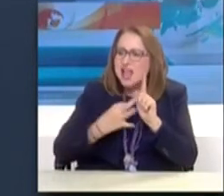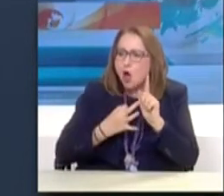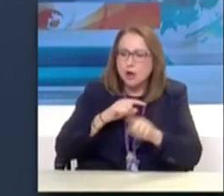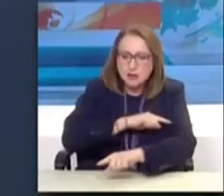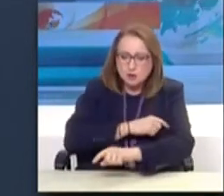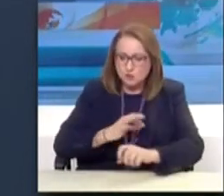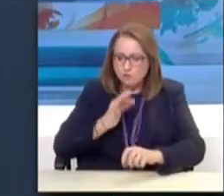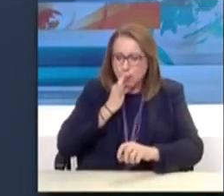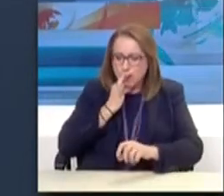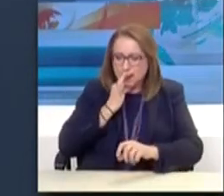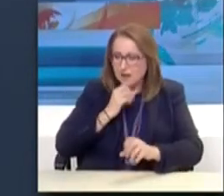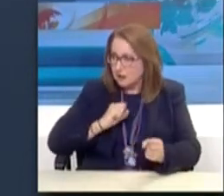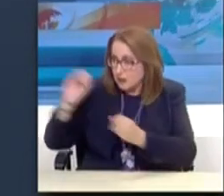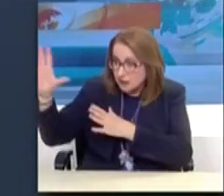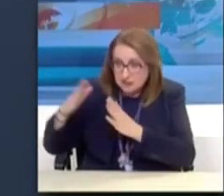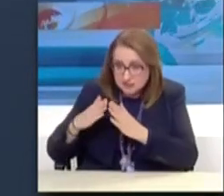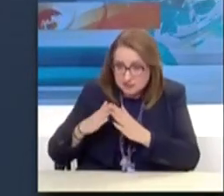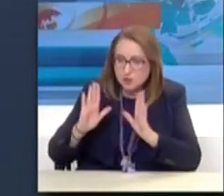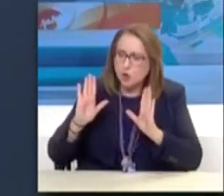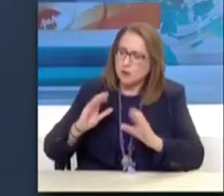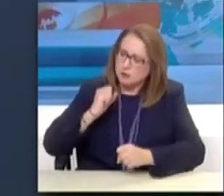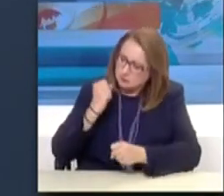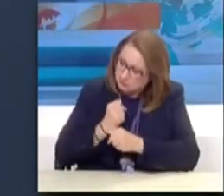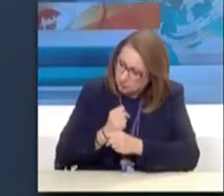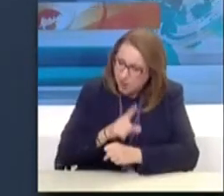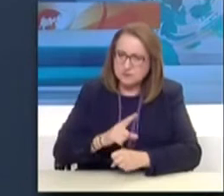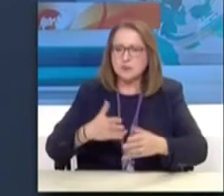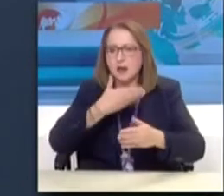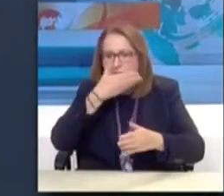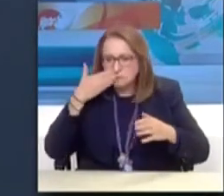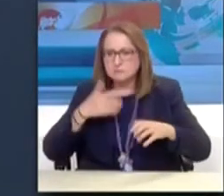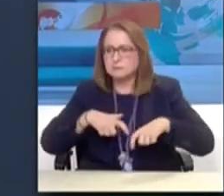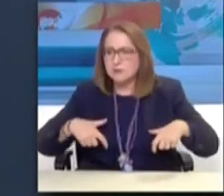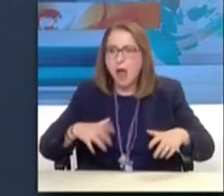υπάρχει άλλη εναλλακτική. Σίγουρα το χειρότερο δυνατό μέτρο θα είναι να κλείνουν οι